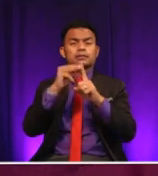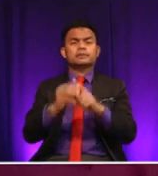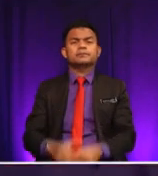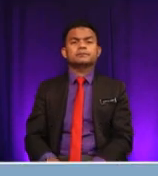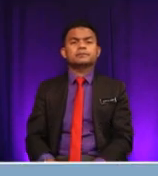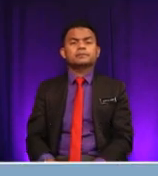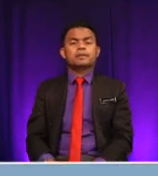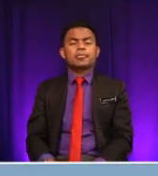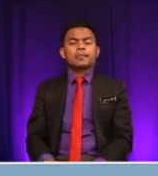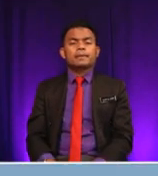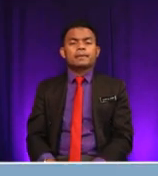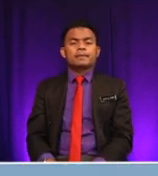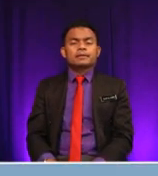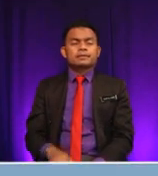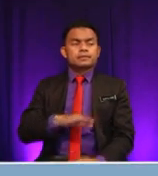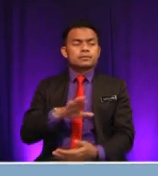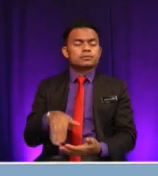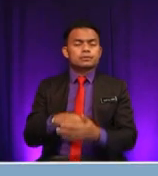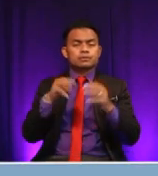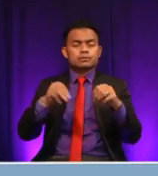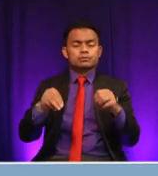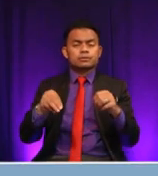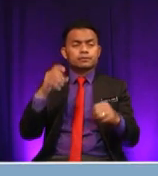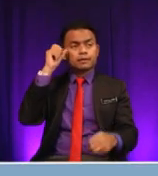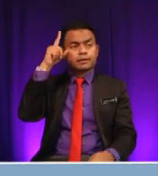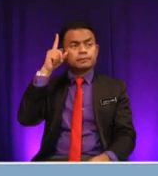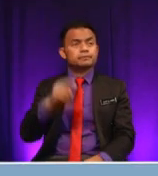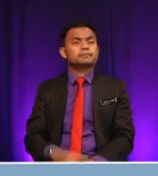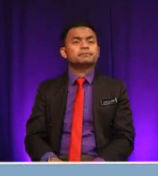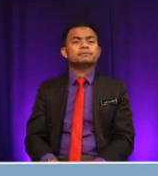di Italian sekarang ini oke maksudnya